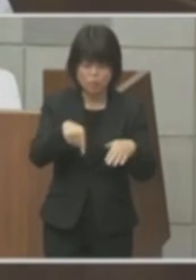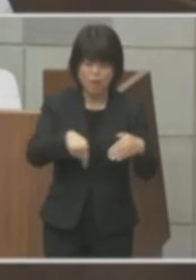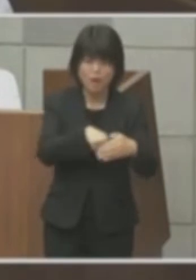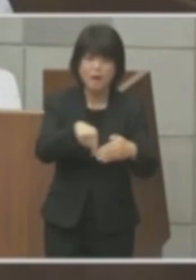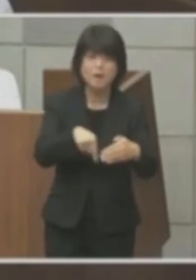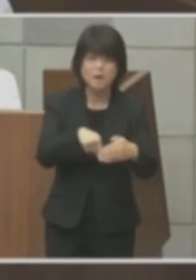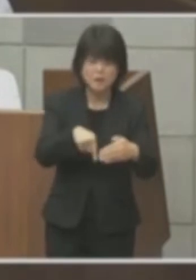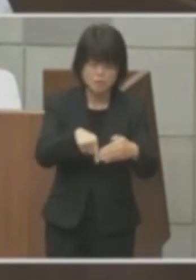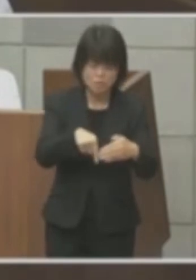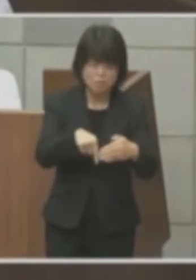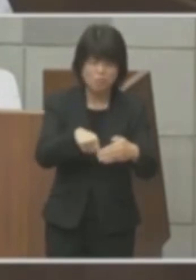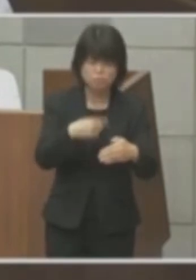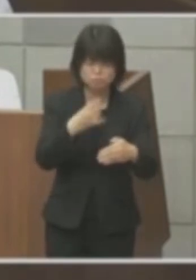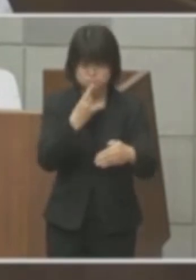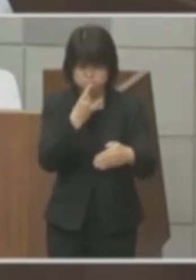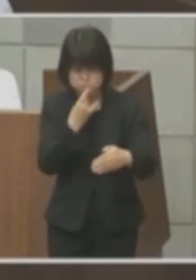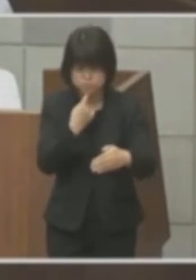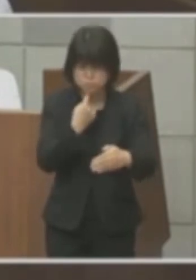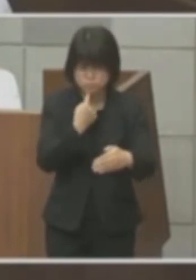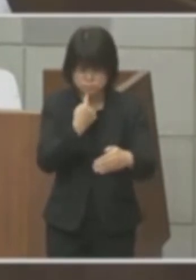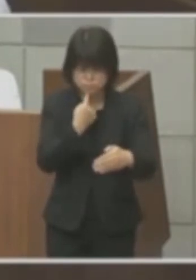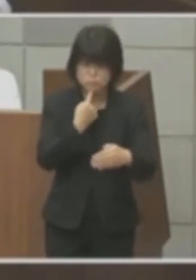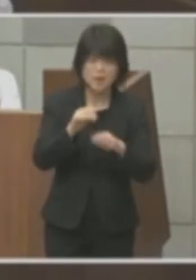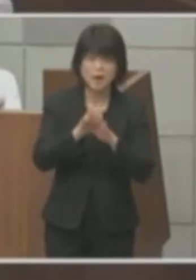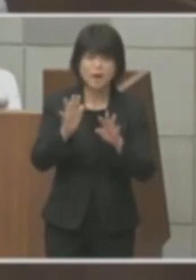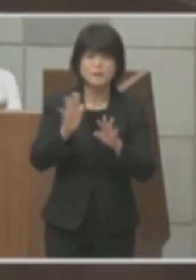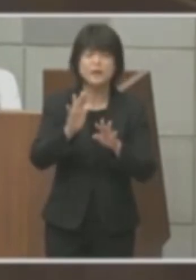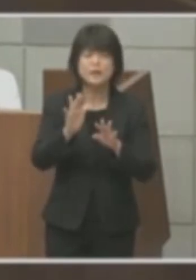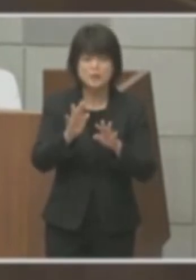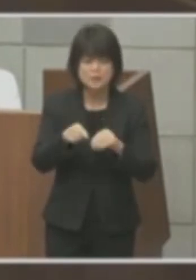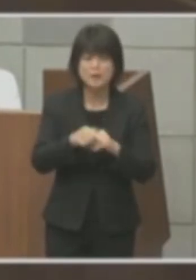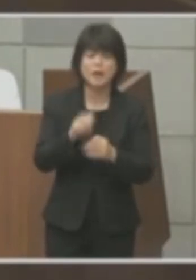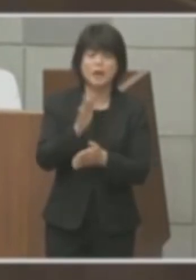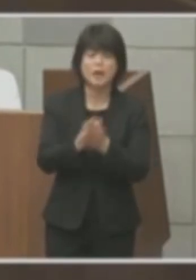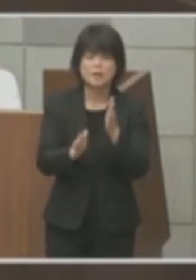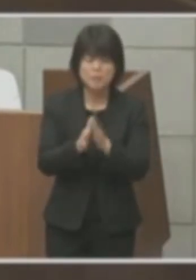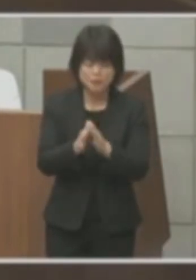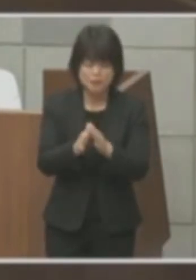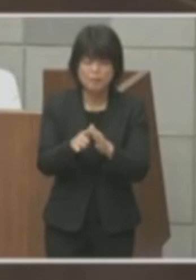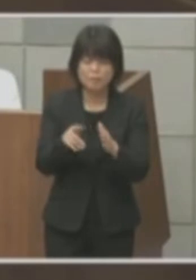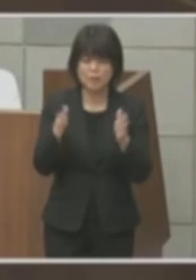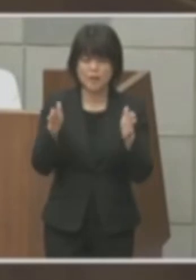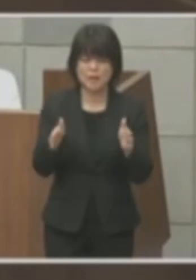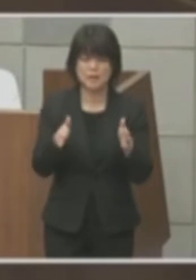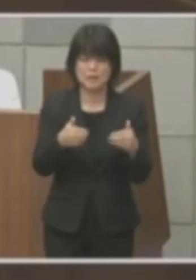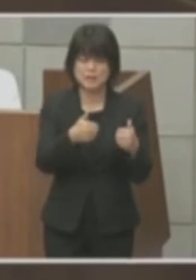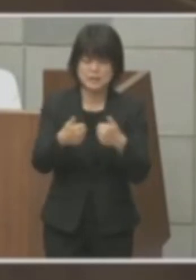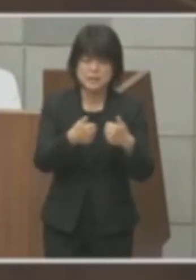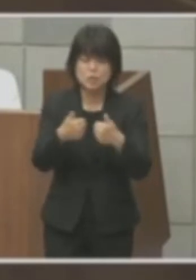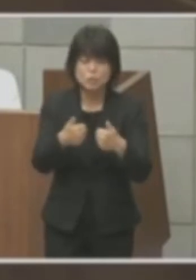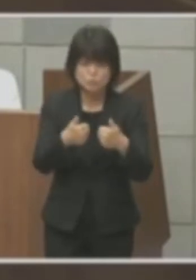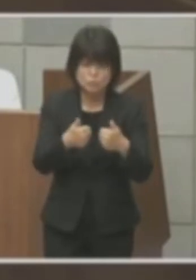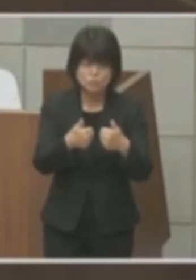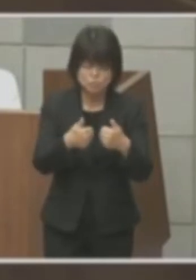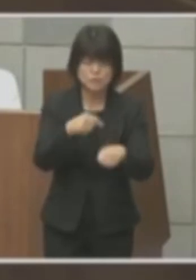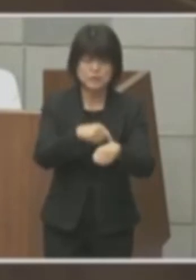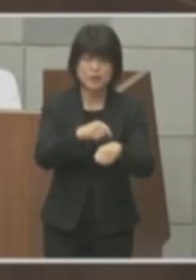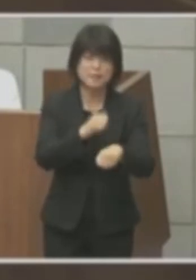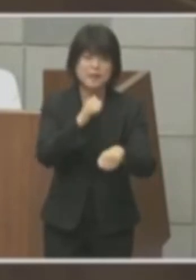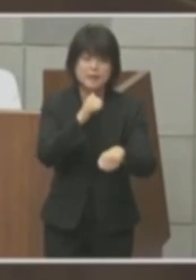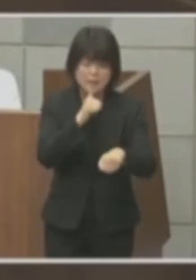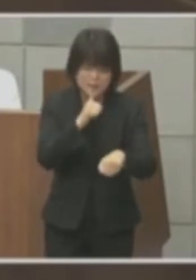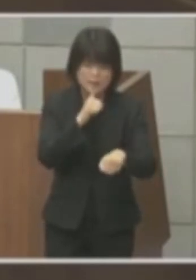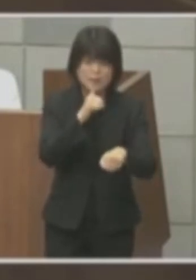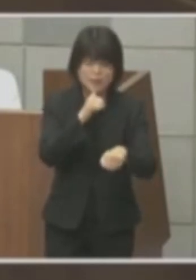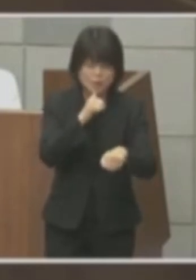る疑義が晴れていないというのであれば、当該臨時会の会期中、あるいは議論する時間が足りないというのであれば、